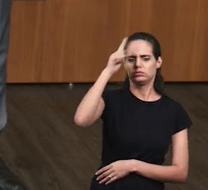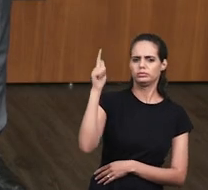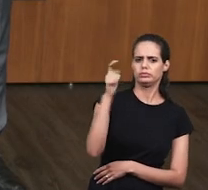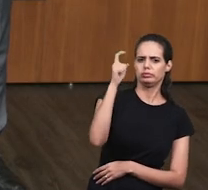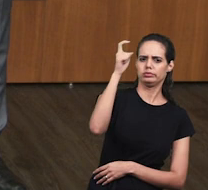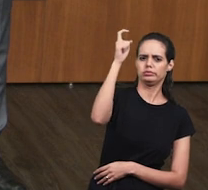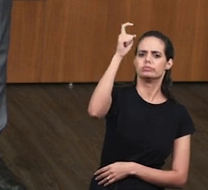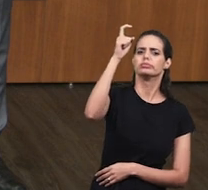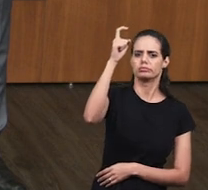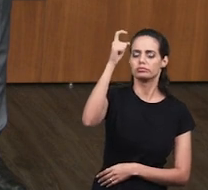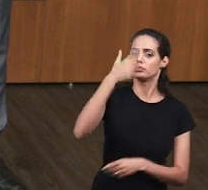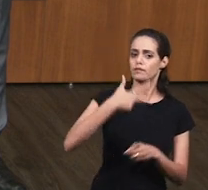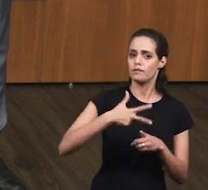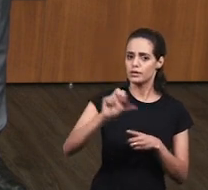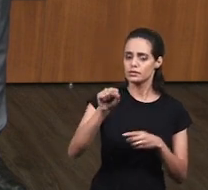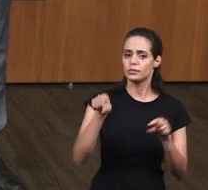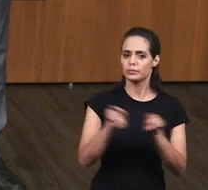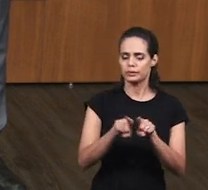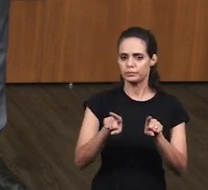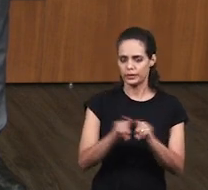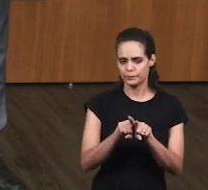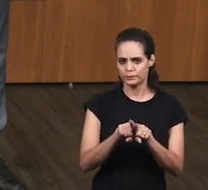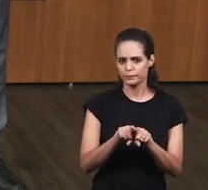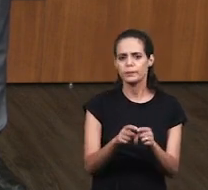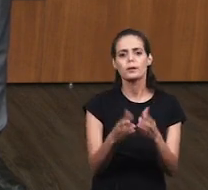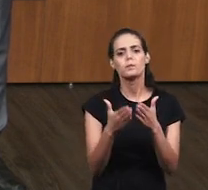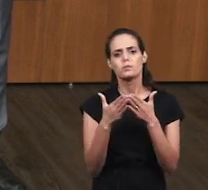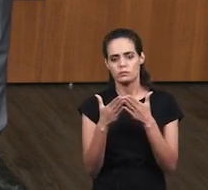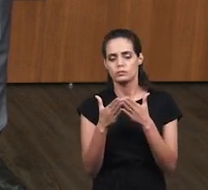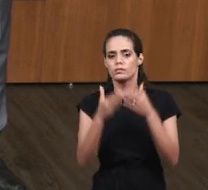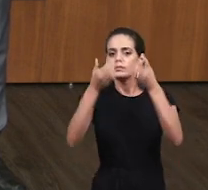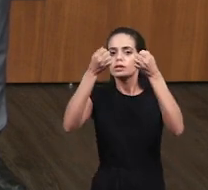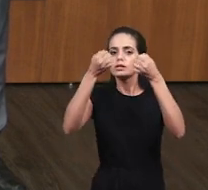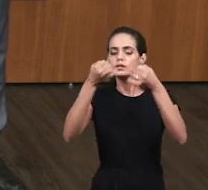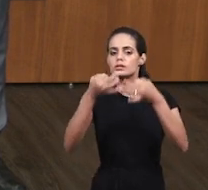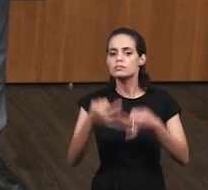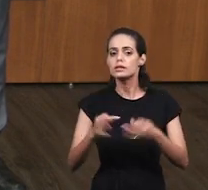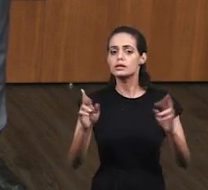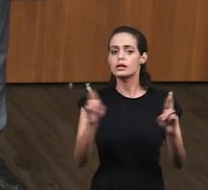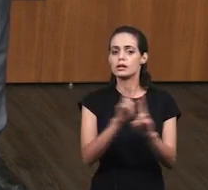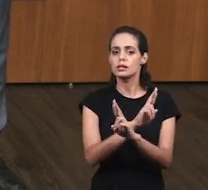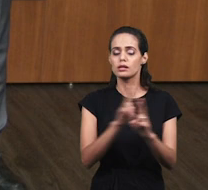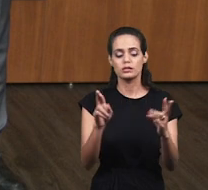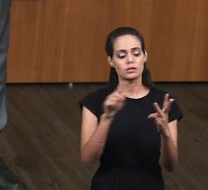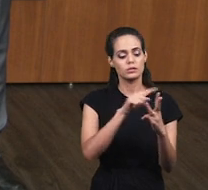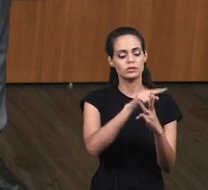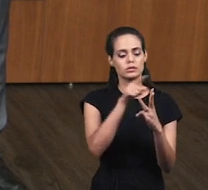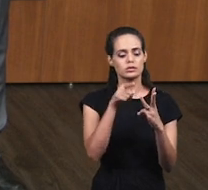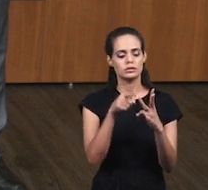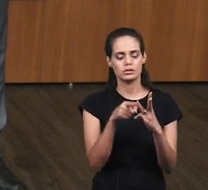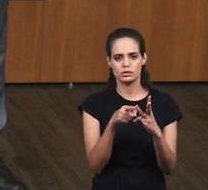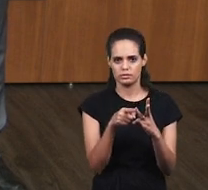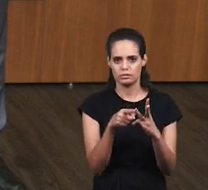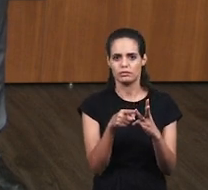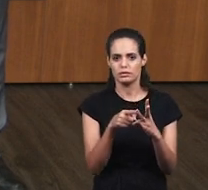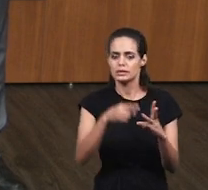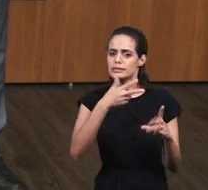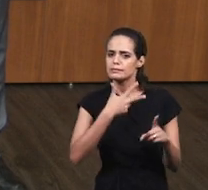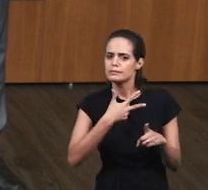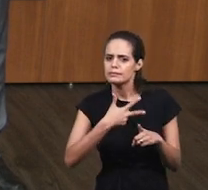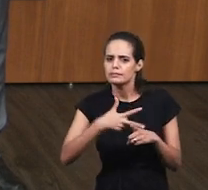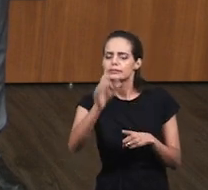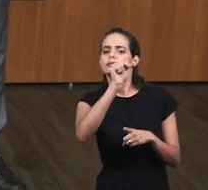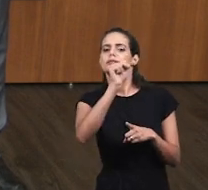Expliquez-nous, s'il vous plaît, la relation prophétique de ces 3 grandes victoires du roi David, liées